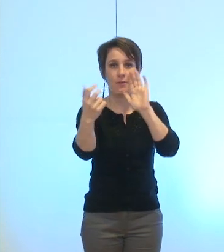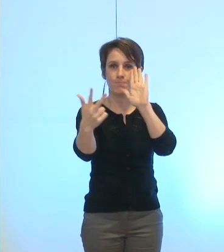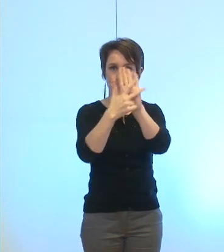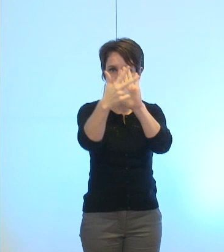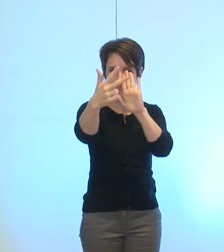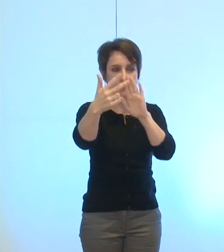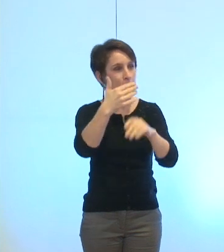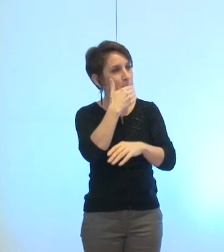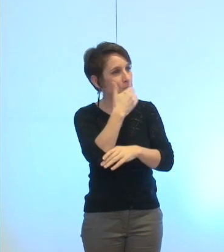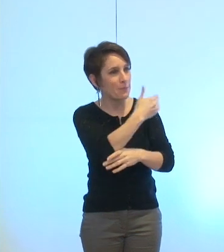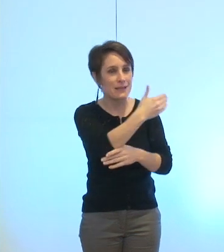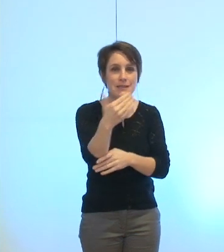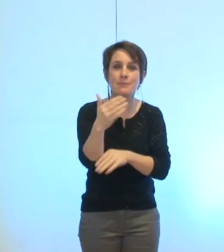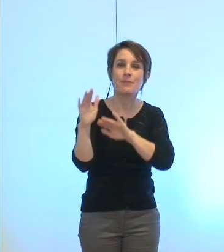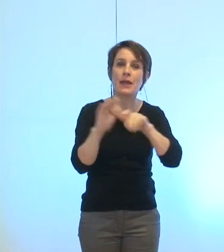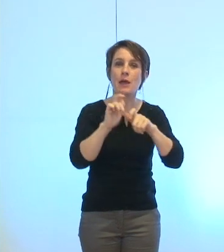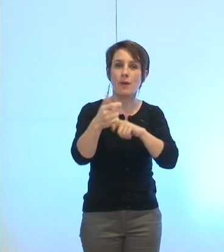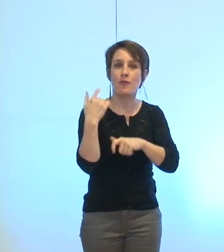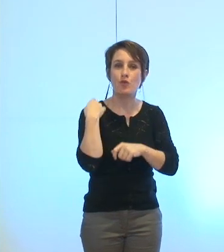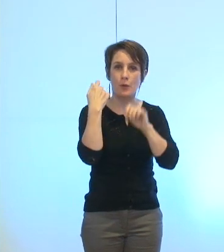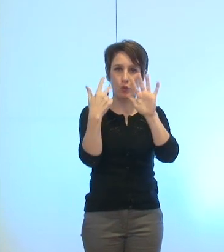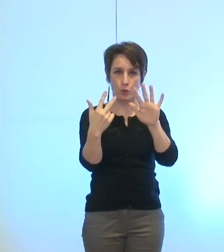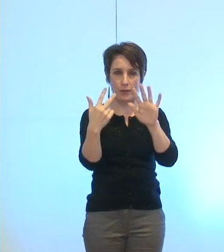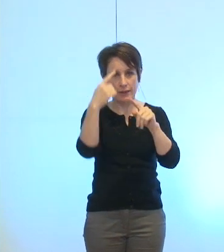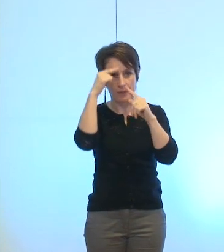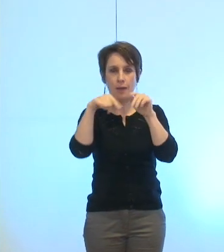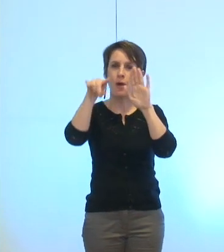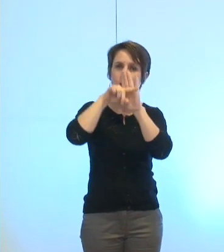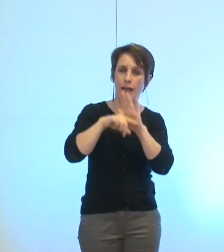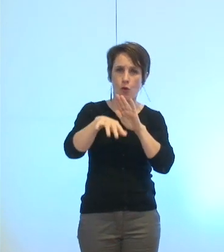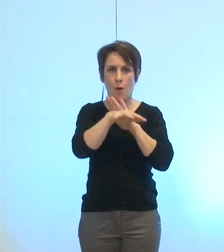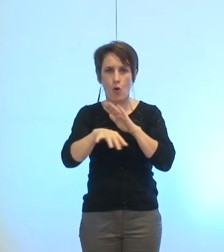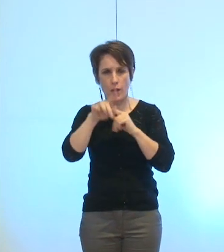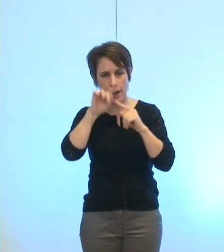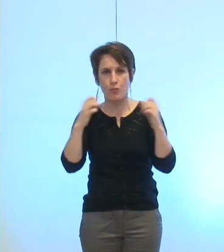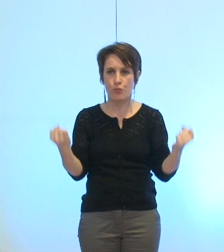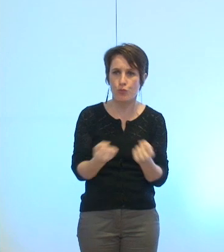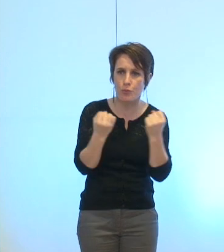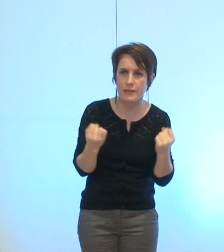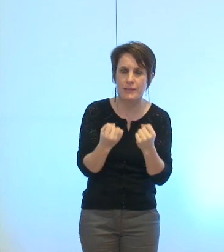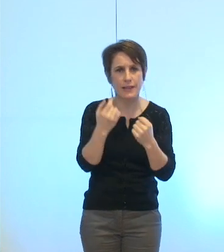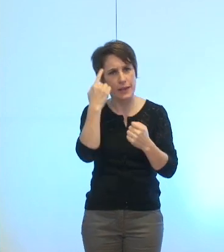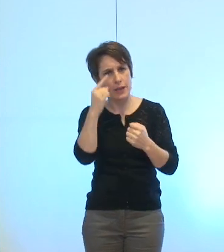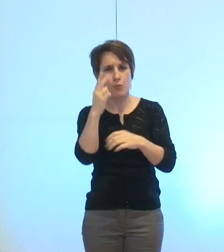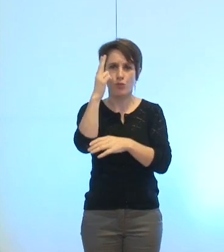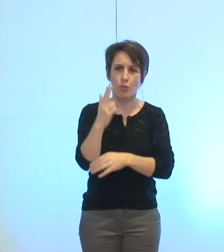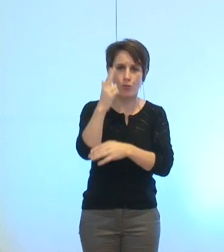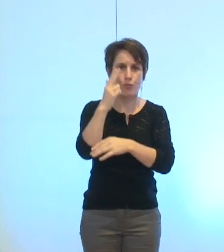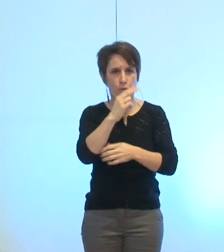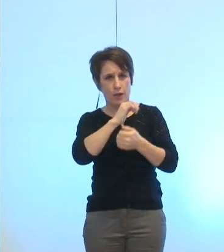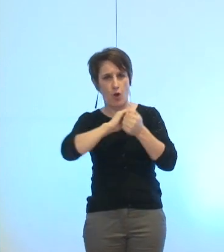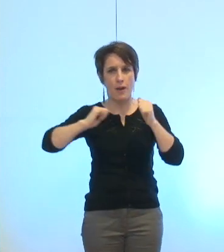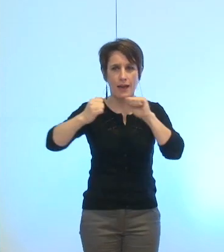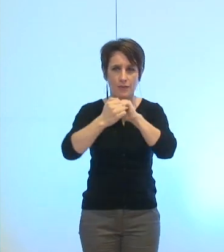adopté je vous remercie délibération numéro 8 sur le règlement local de publicité il s'agit de du lancement de la révision et la